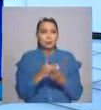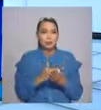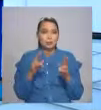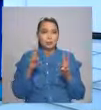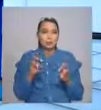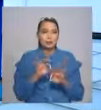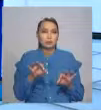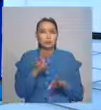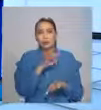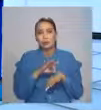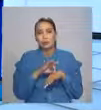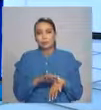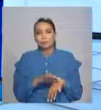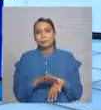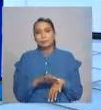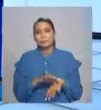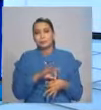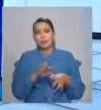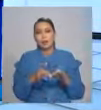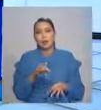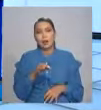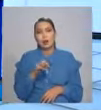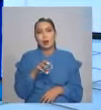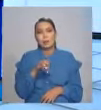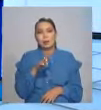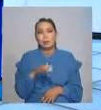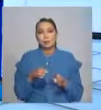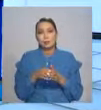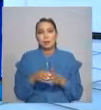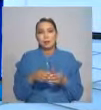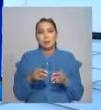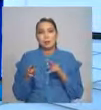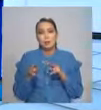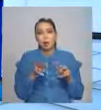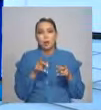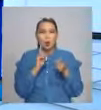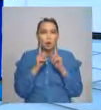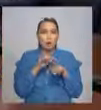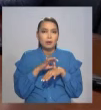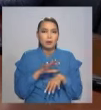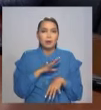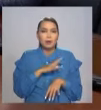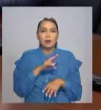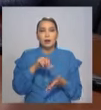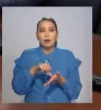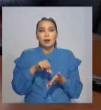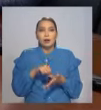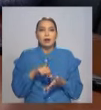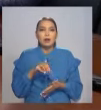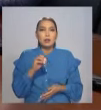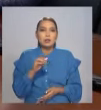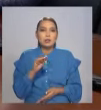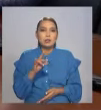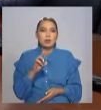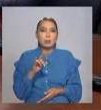жолдауын жүзеге асыру шараларын талқылаған Аманат партиялық бақылау комитетінің отырысында айтылды. Шараға партия хатшысы Ержан Жылқыбаев,